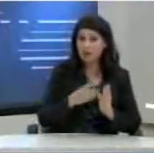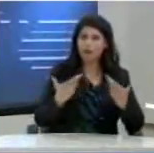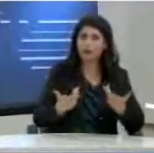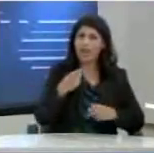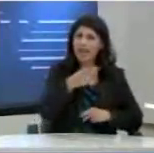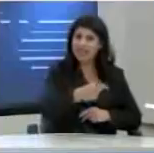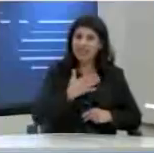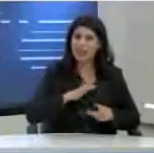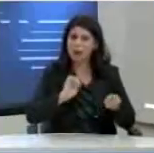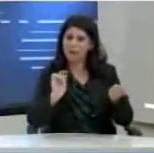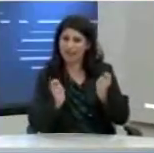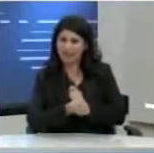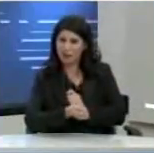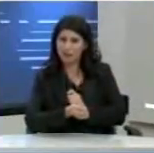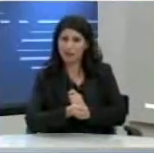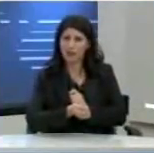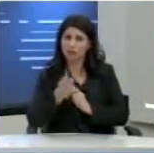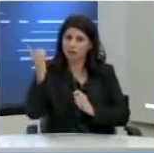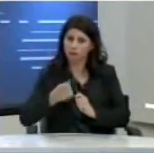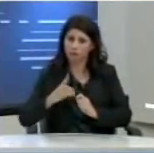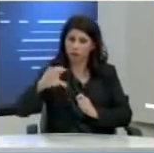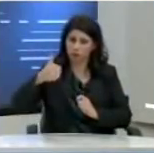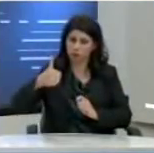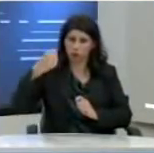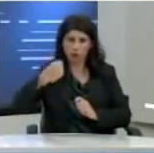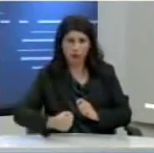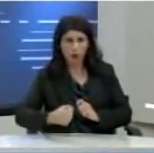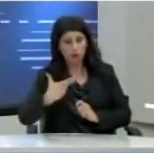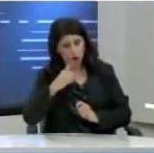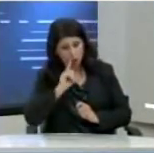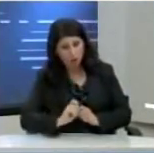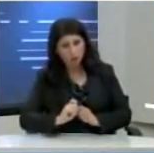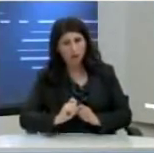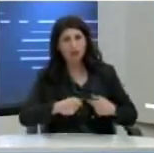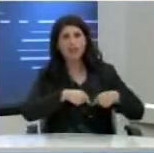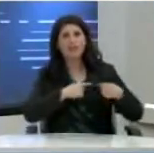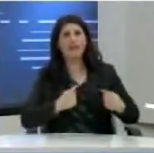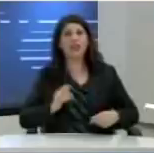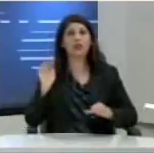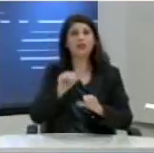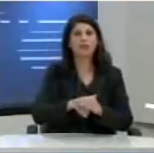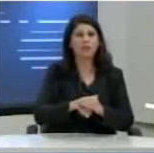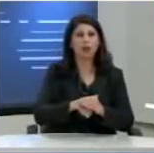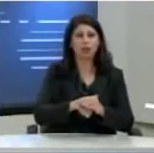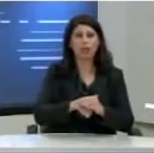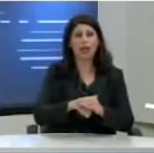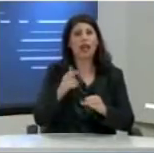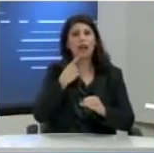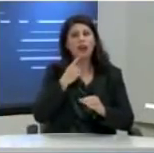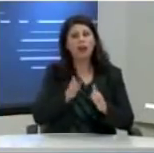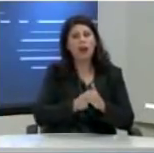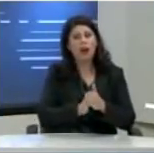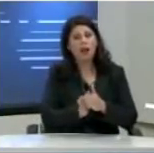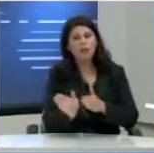εσείς θέλετε να μετατρέψετε τμήμα του πρώτου πυλώνα, που είναι υποχρεωτικός, σε εθελοντική συμμετοχή, προκειμένου να